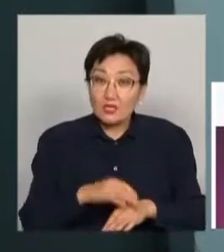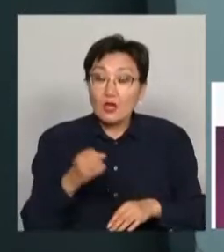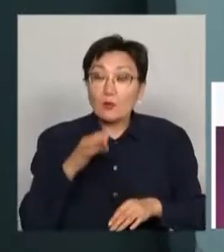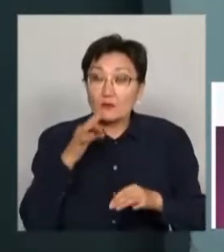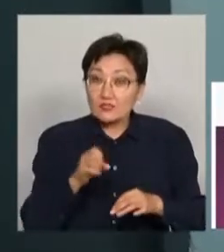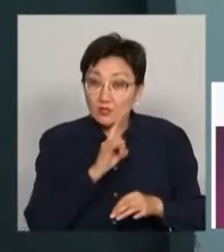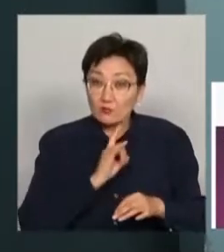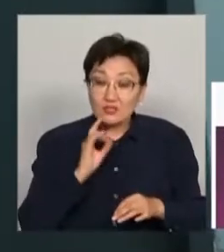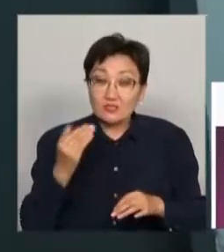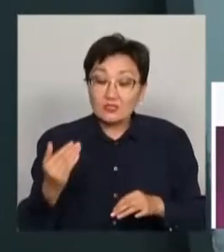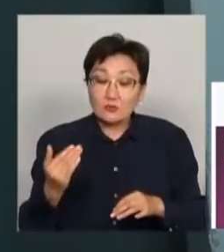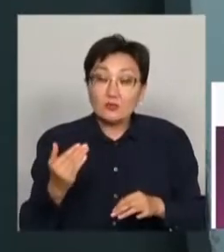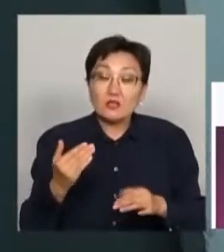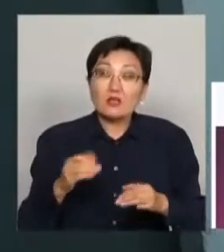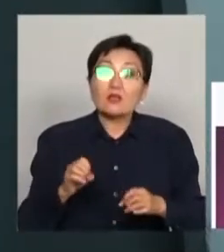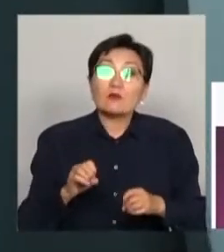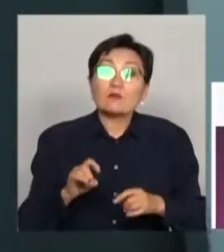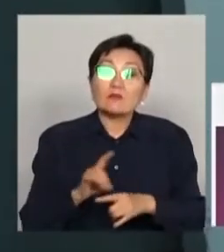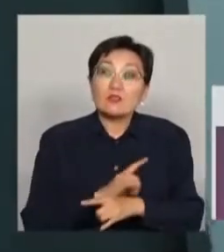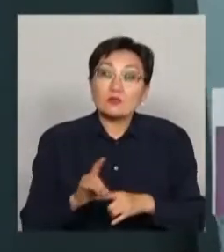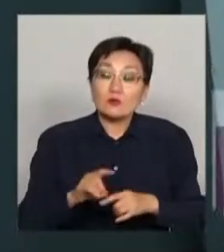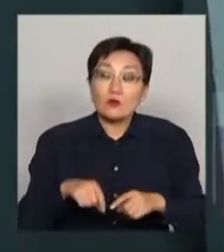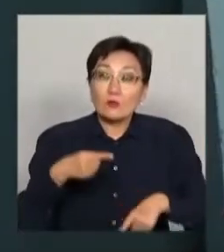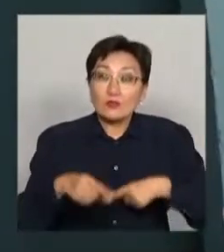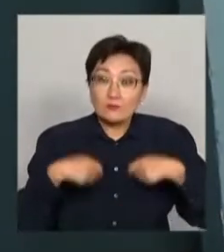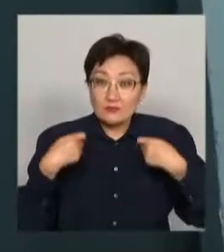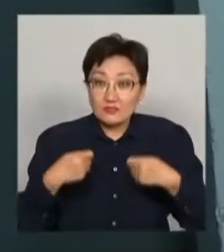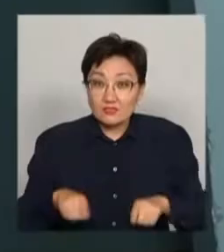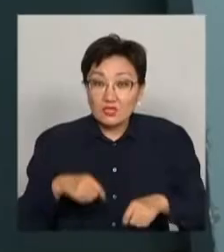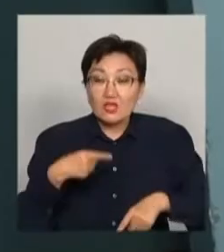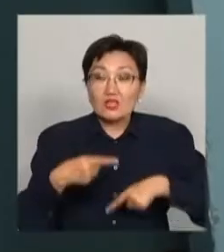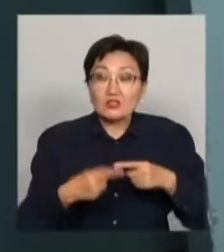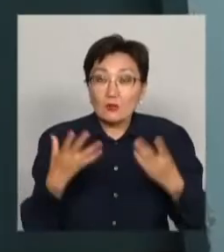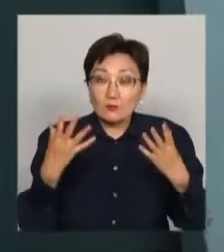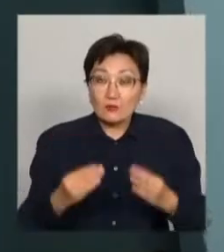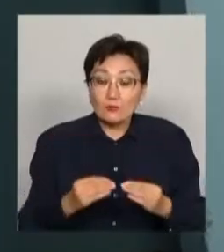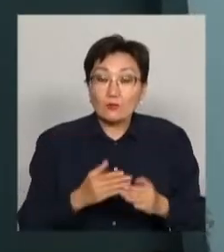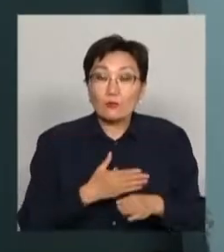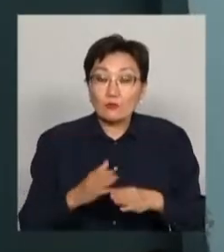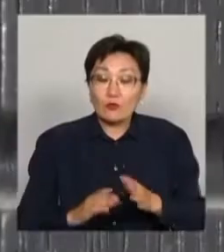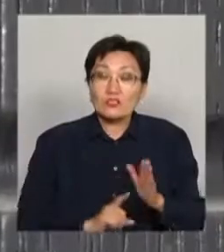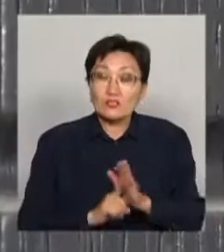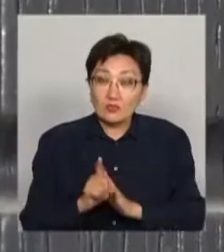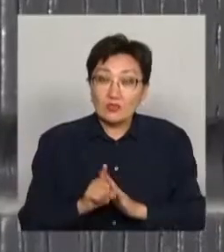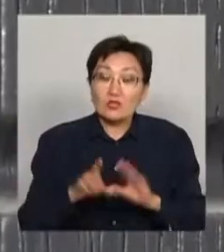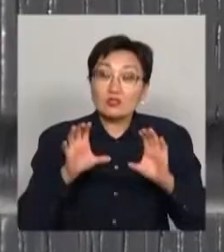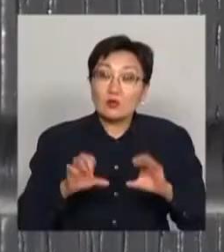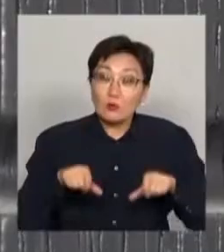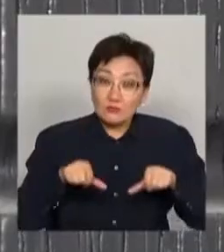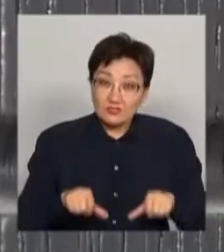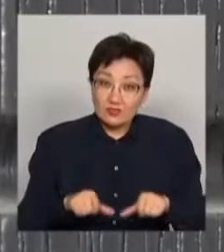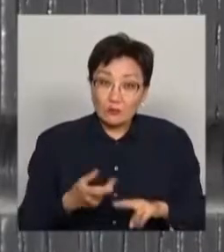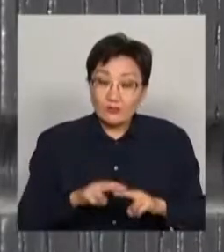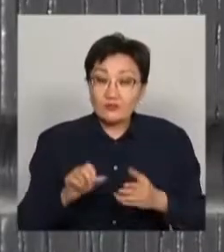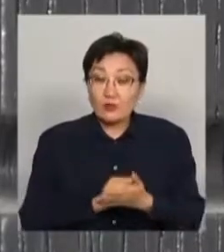Татьяны, якобы фиктивный наследник перепродал эту квартиру уже через 5 дней после вступления в законные права. Это подтверждают и